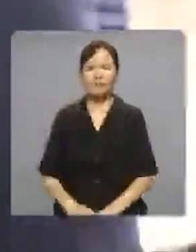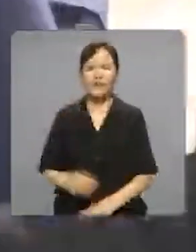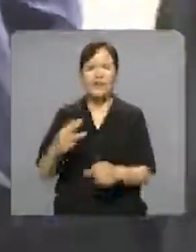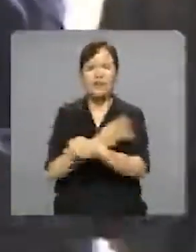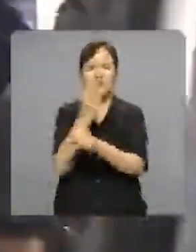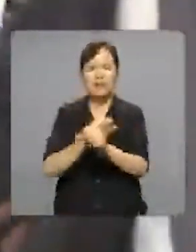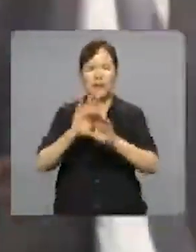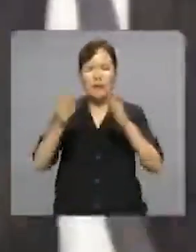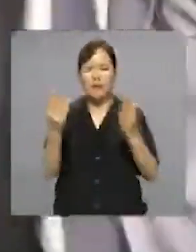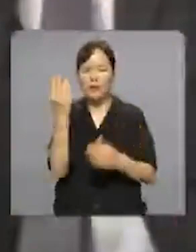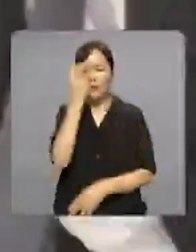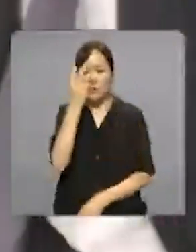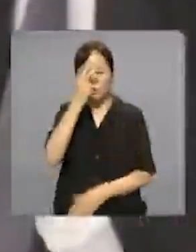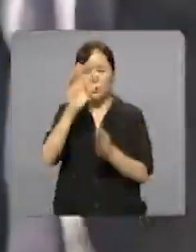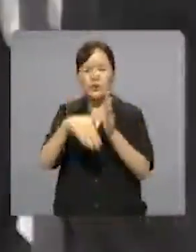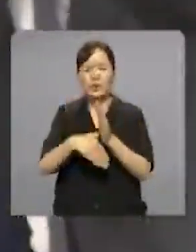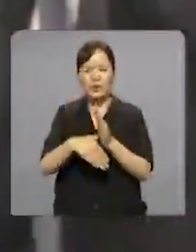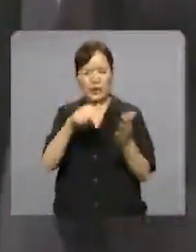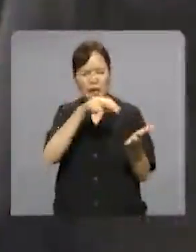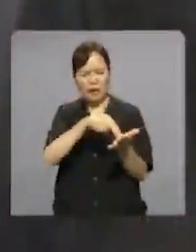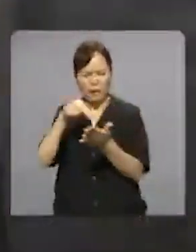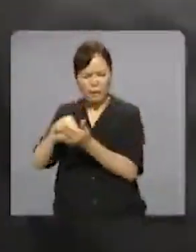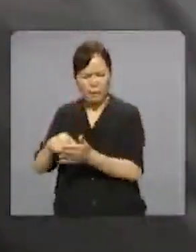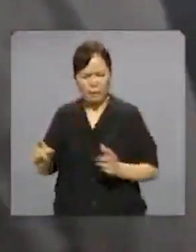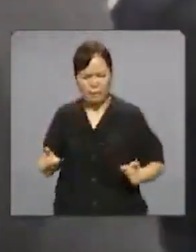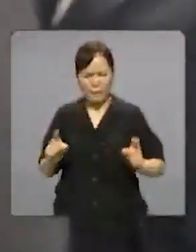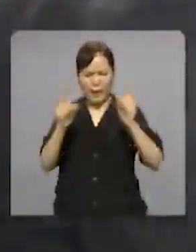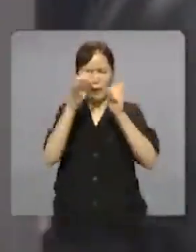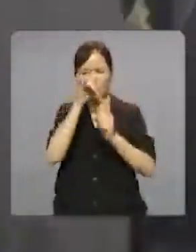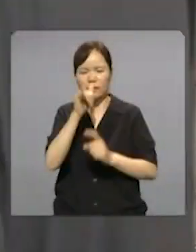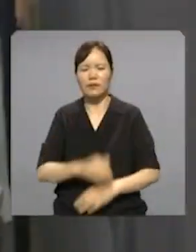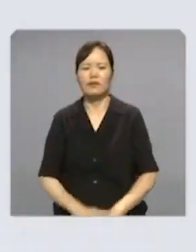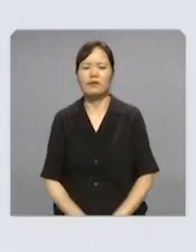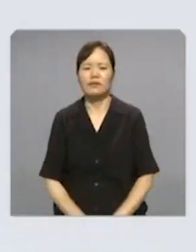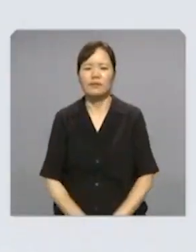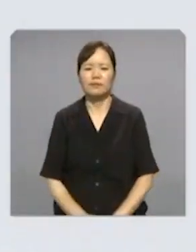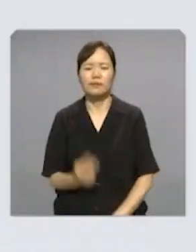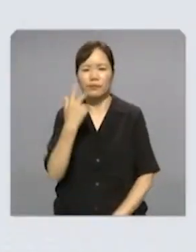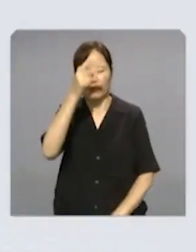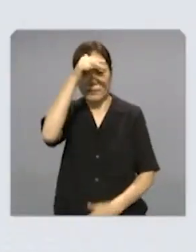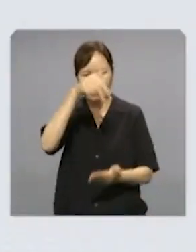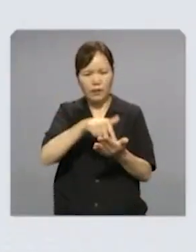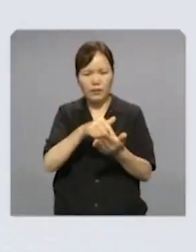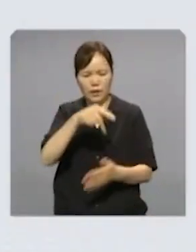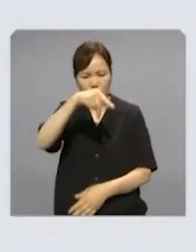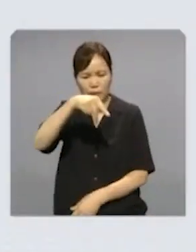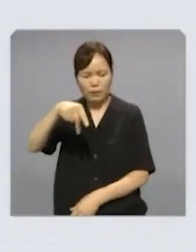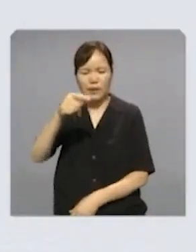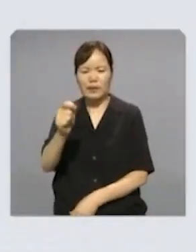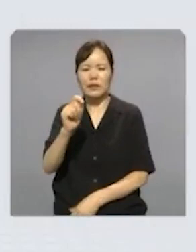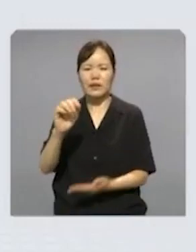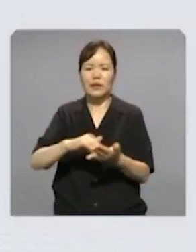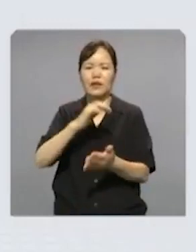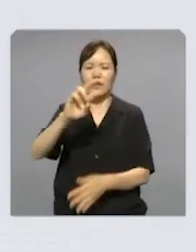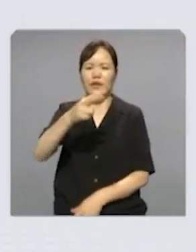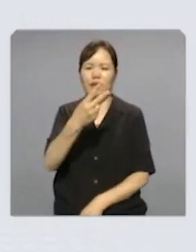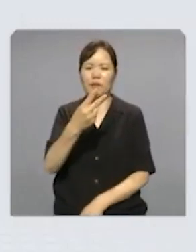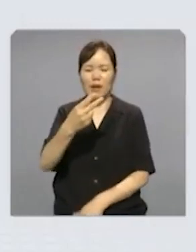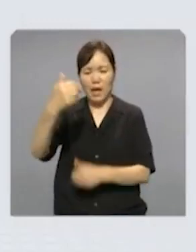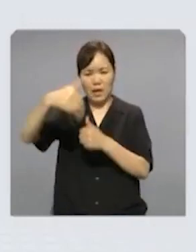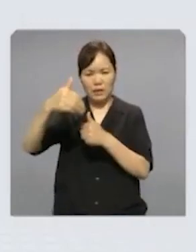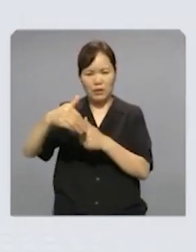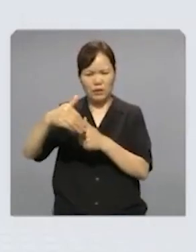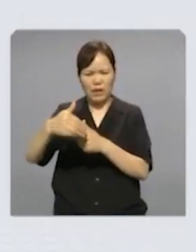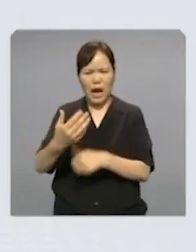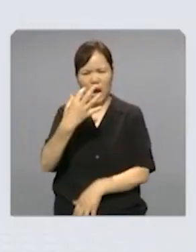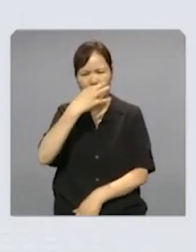3시간가량 열린 영장심사에서 양측은 치열한 공방을 벌였습니다. 검찰은 PPT 220여 장에 청탁과